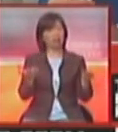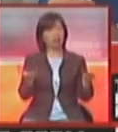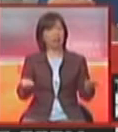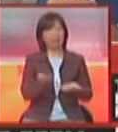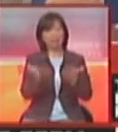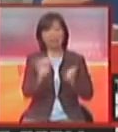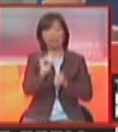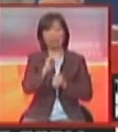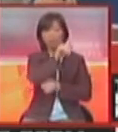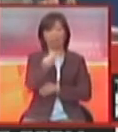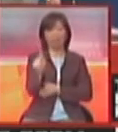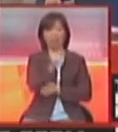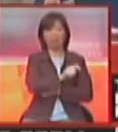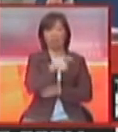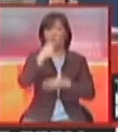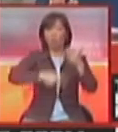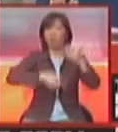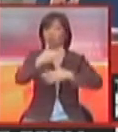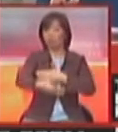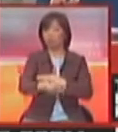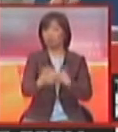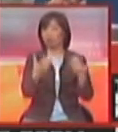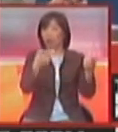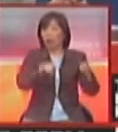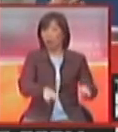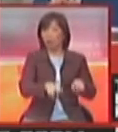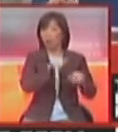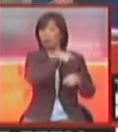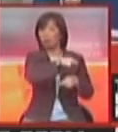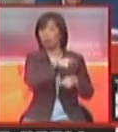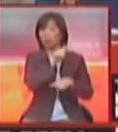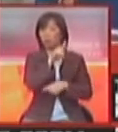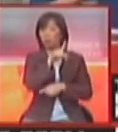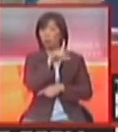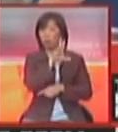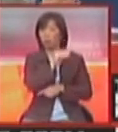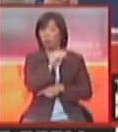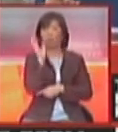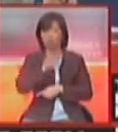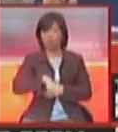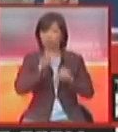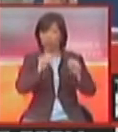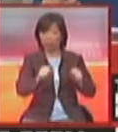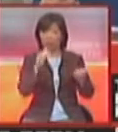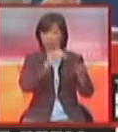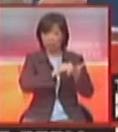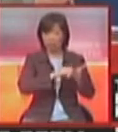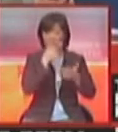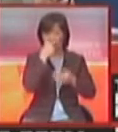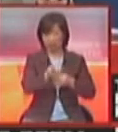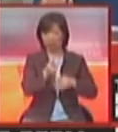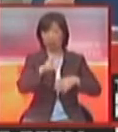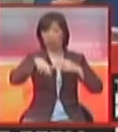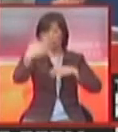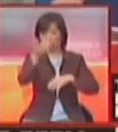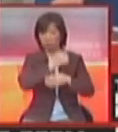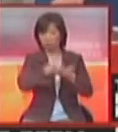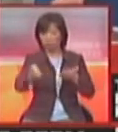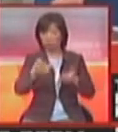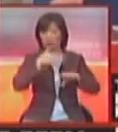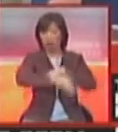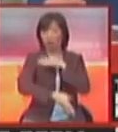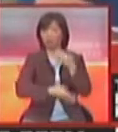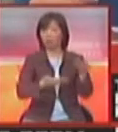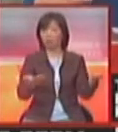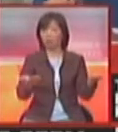ng T3. Ano po ngayon ang mangyayari sa Tulfo Brothers? Mapapanood na po ba sila starting next week after po